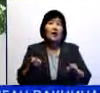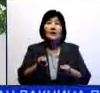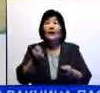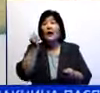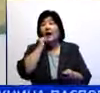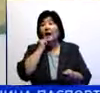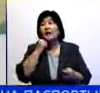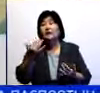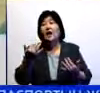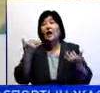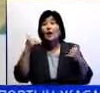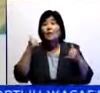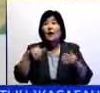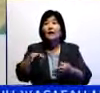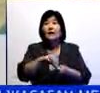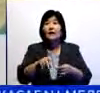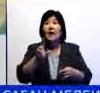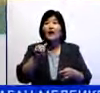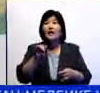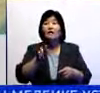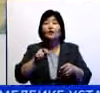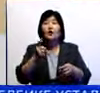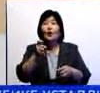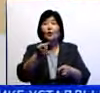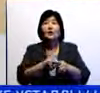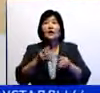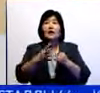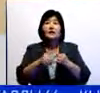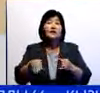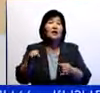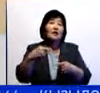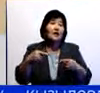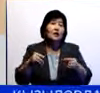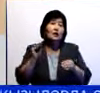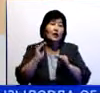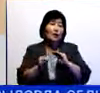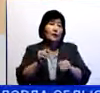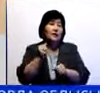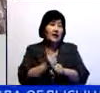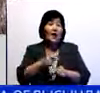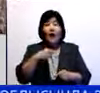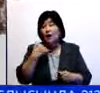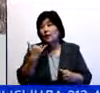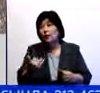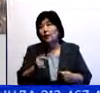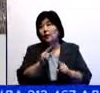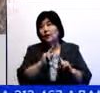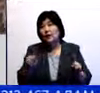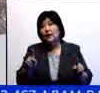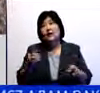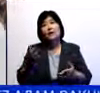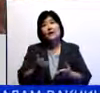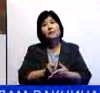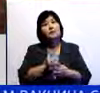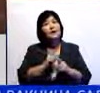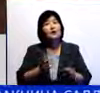Қария малдың тезегінен гумыс жасап, Калифорния құрт арқылы қара жерден торф топырағын жасамақ ниетте. Айтуынша, бұл тыңайтқыштың таптырмас